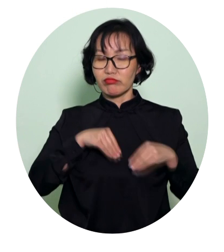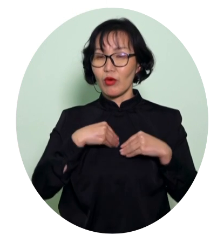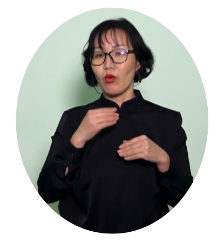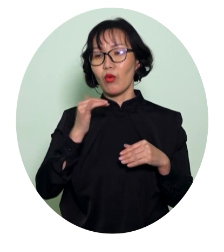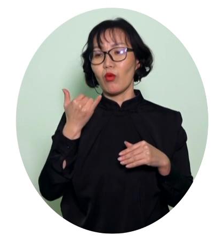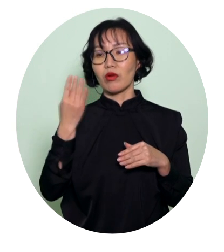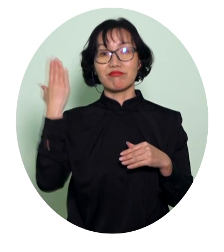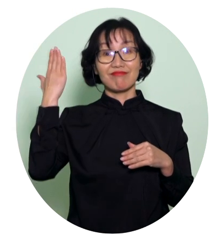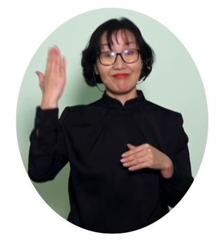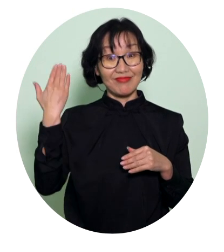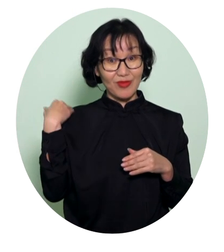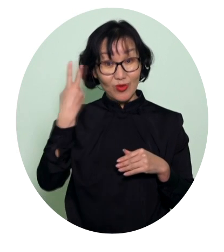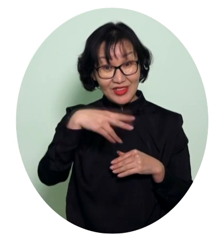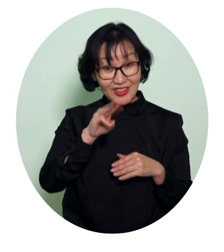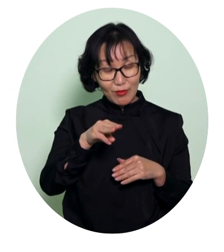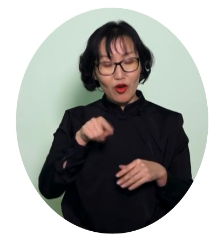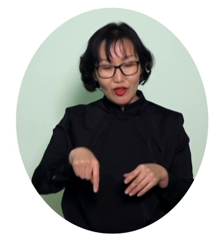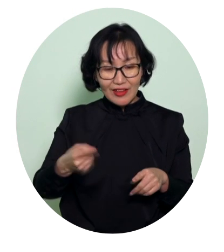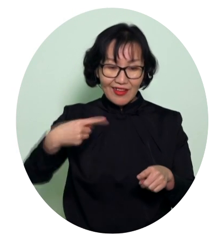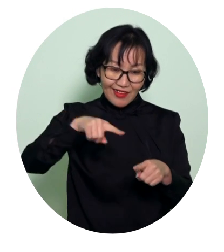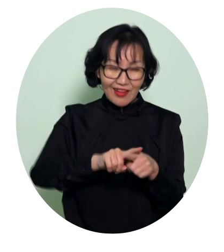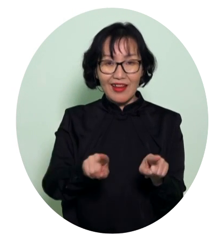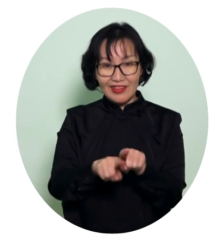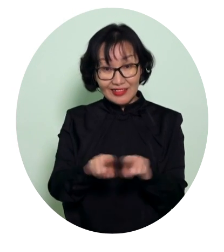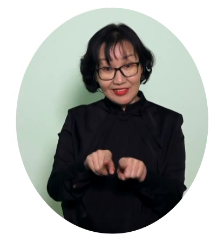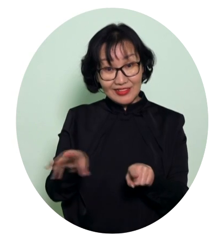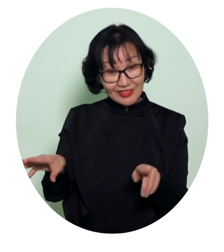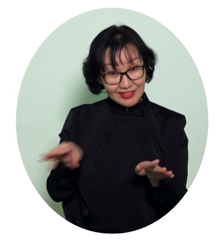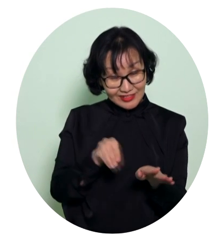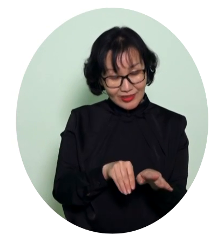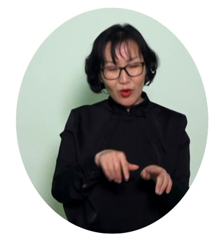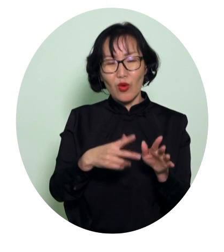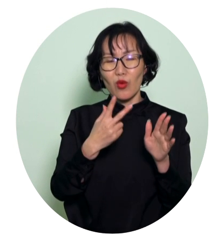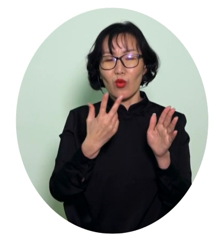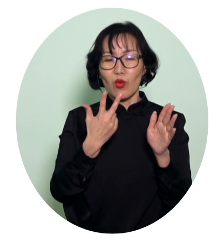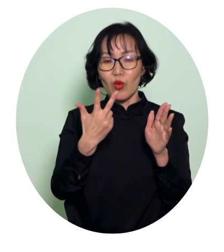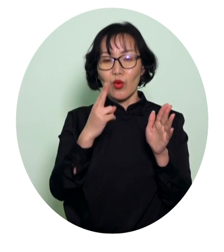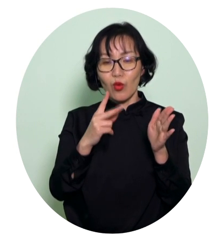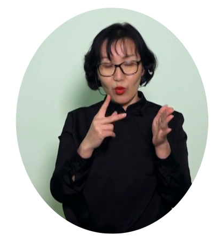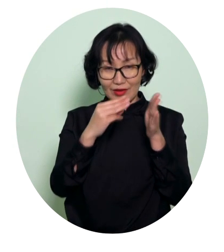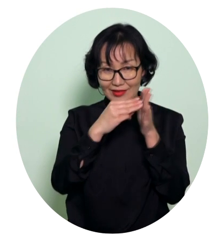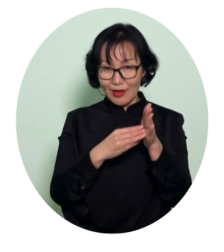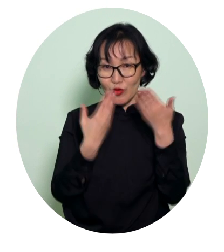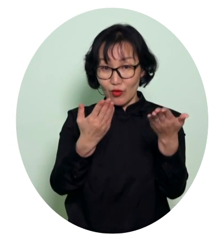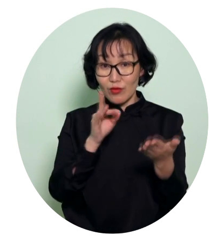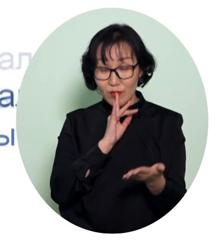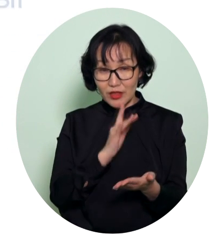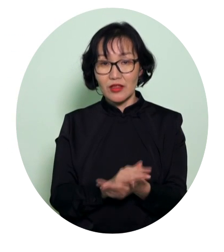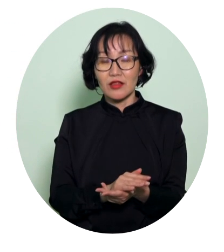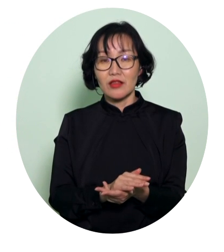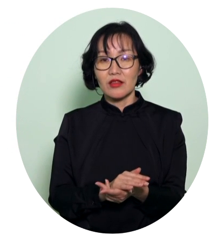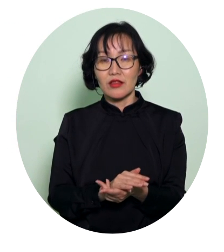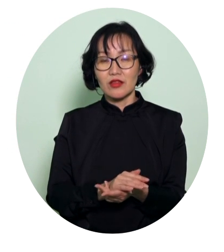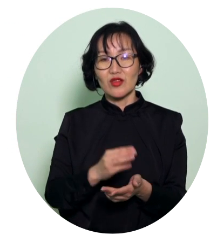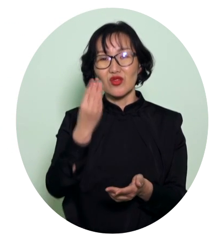гэдгийг үзсэн байгаа. Тэгвэл өнөөдөр дахиад цөмөрөө саяхан үгэн дээр нэмээд 3 үгийн тайлбарыг хий. За 3 үгийн